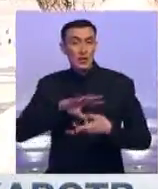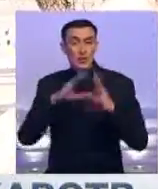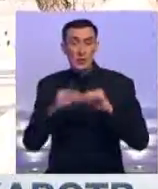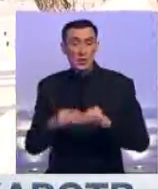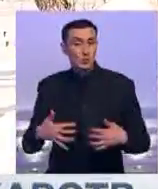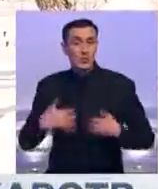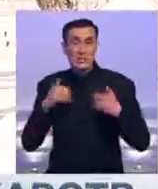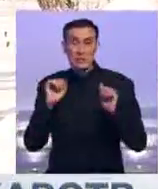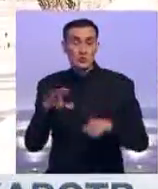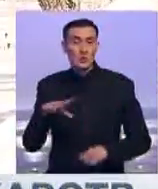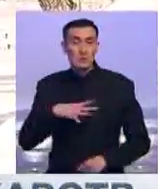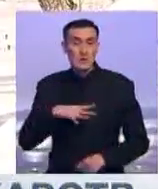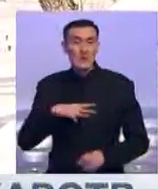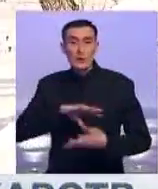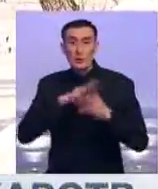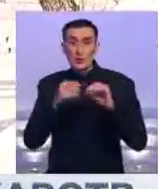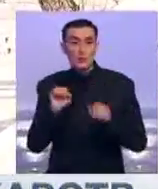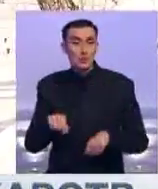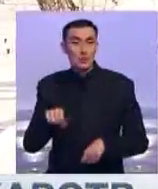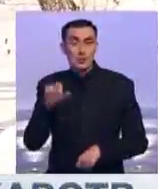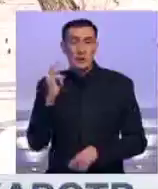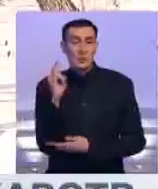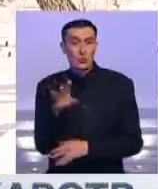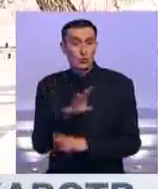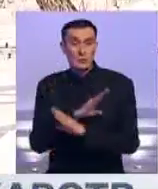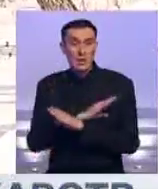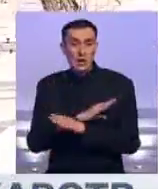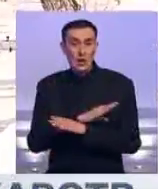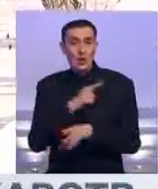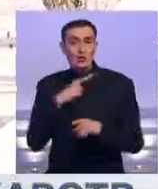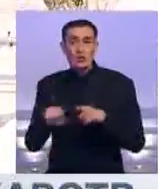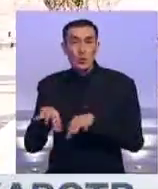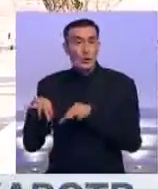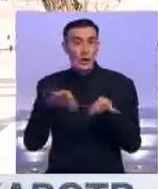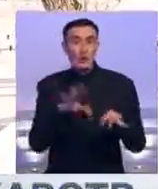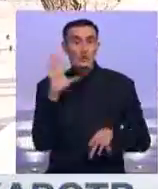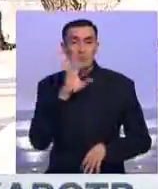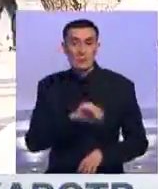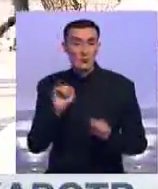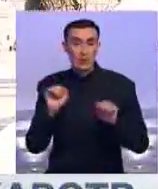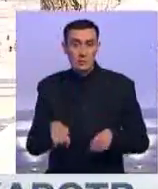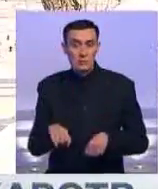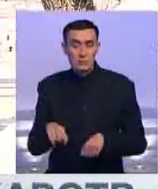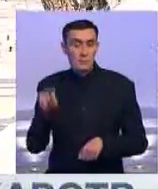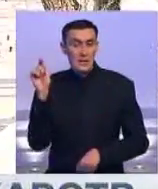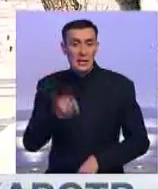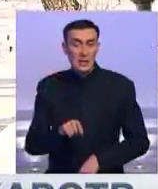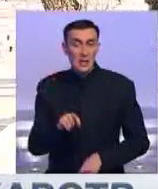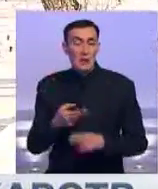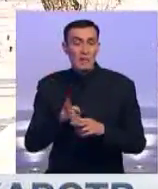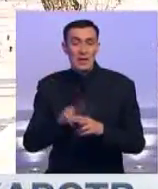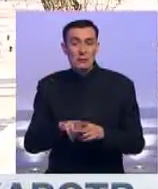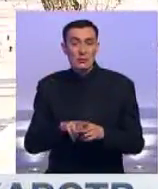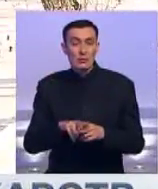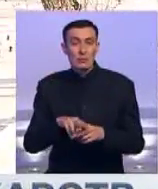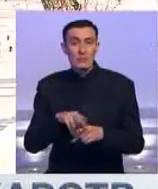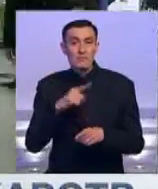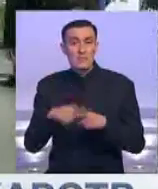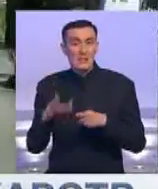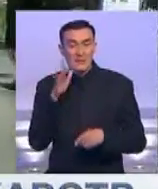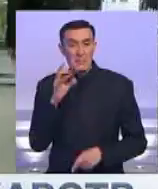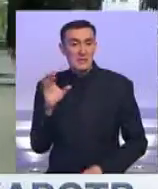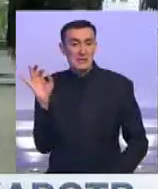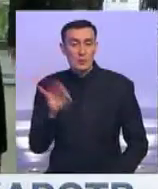они могут просто привести к смерти ребенка, потому что скорая также может не успеть доехать. Там борьба на считанные секунды